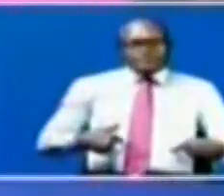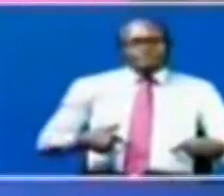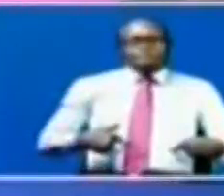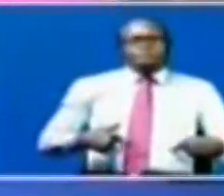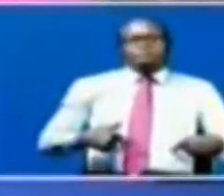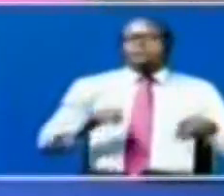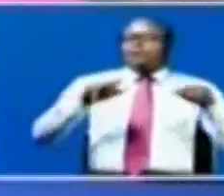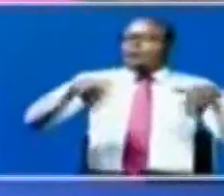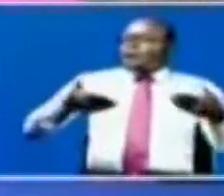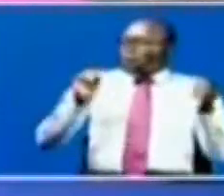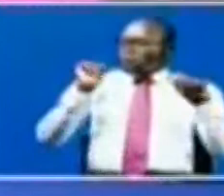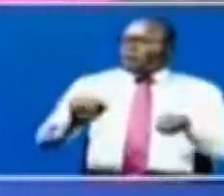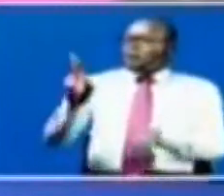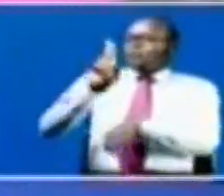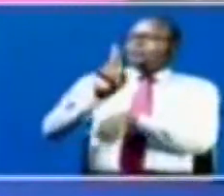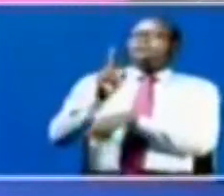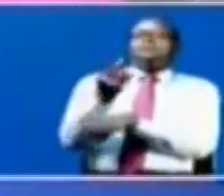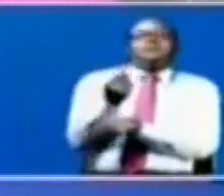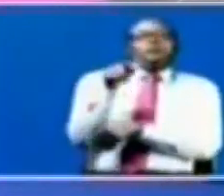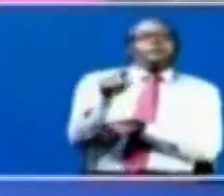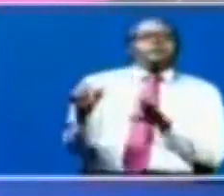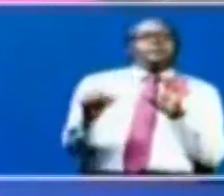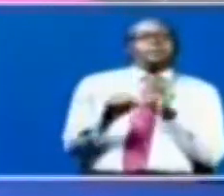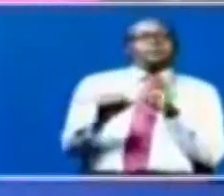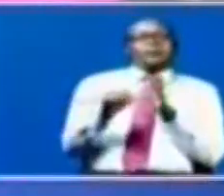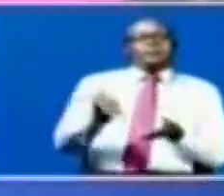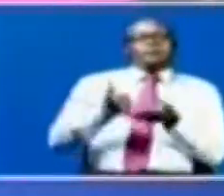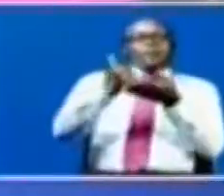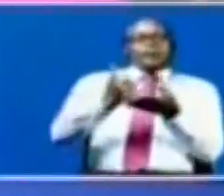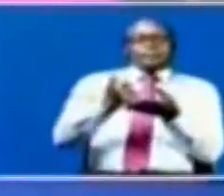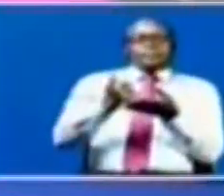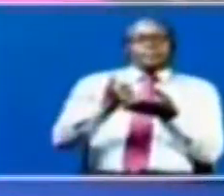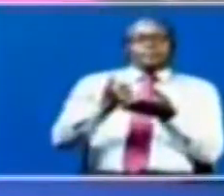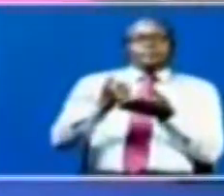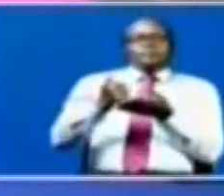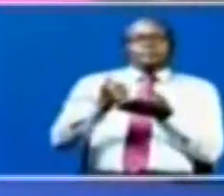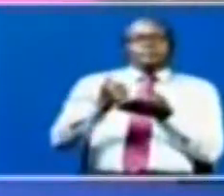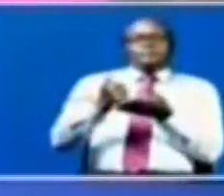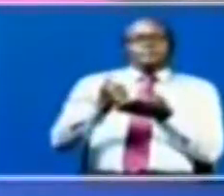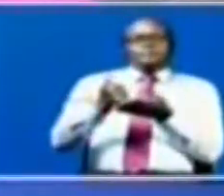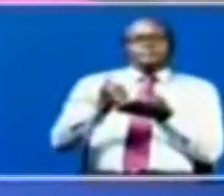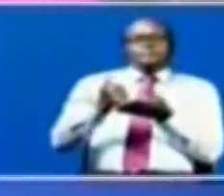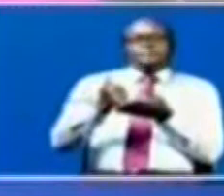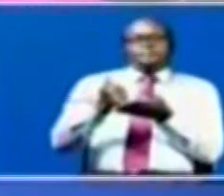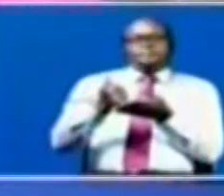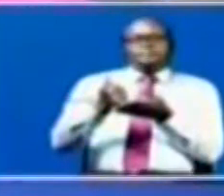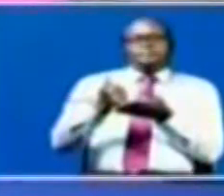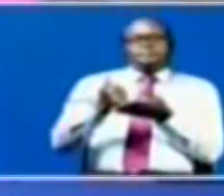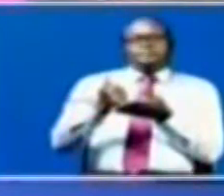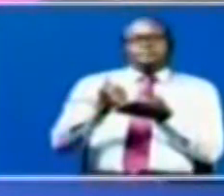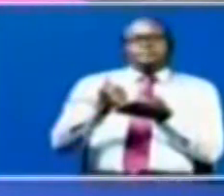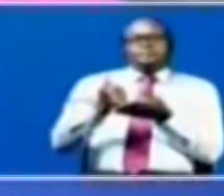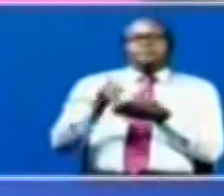njia zipi ambazo tutatumia ili kuwasaidia wafanyabiashara kupata kwa lugha ya